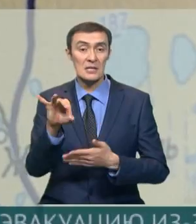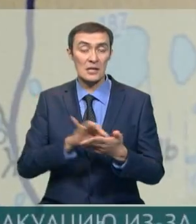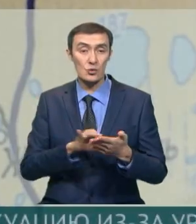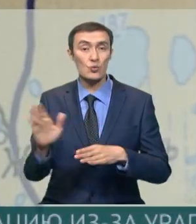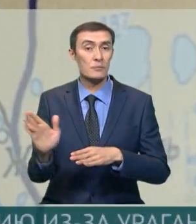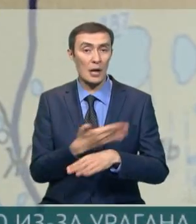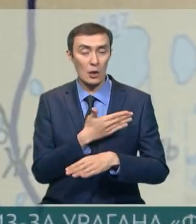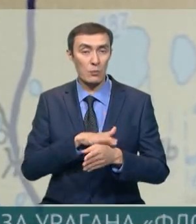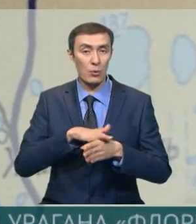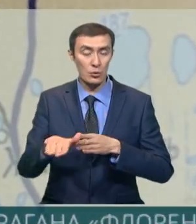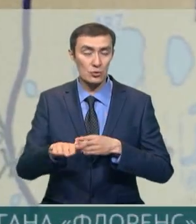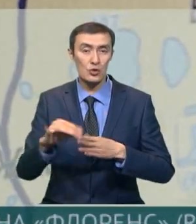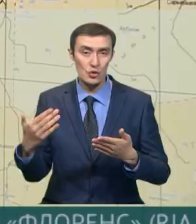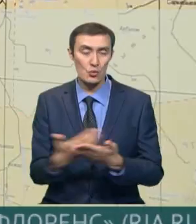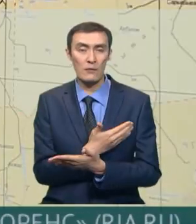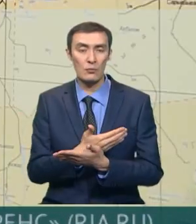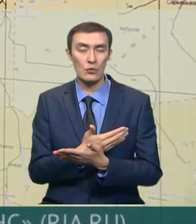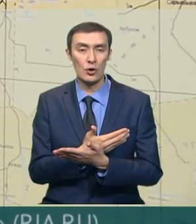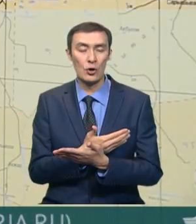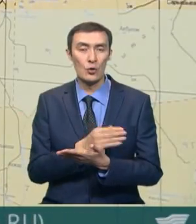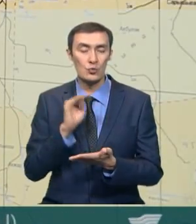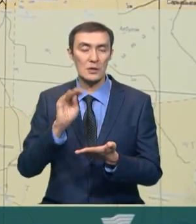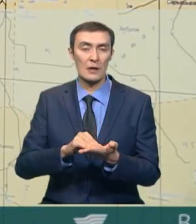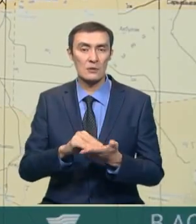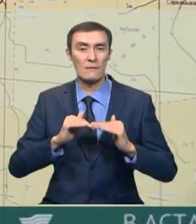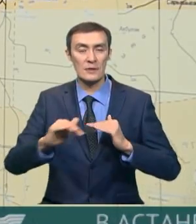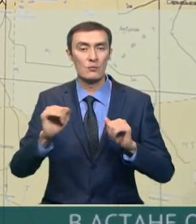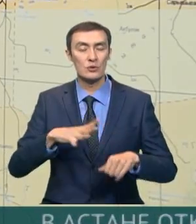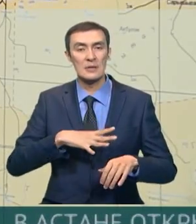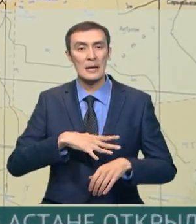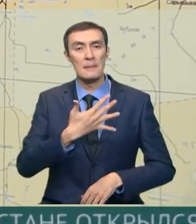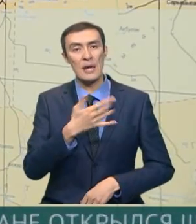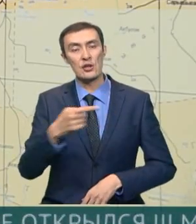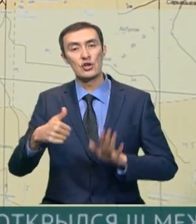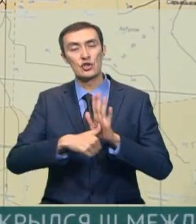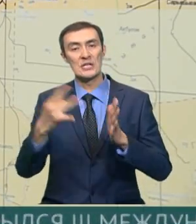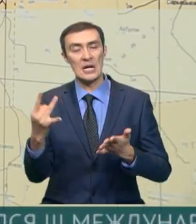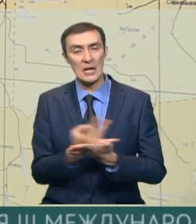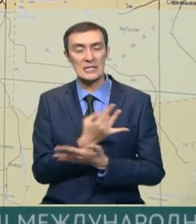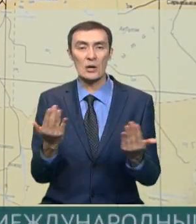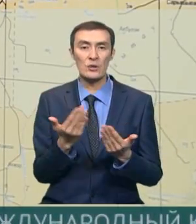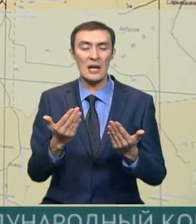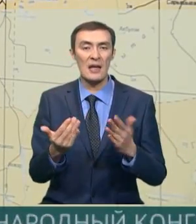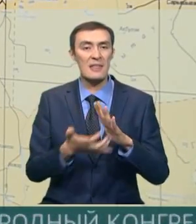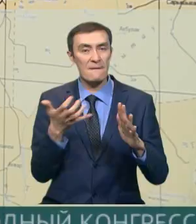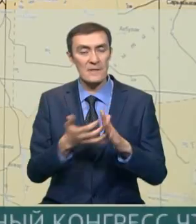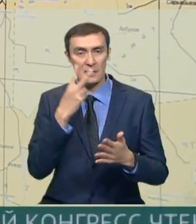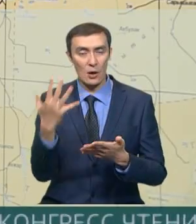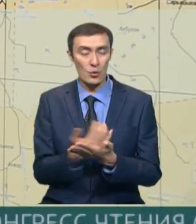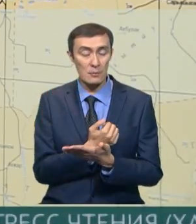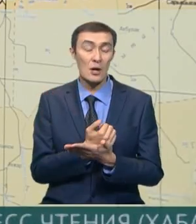вырезают же полностью и по новому кладут. По одному участку может быть там 5-6 раз там какие-то дефекты могут быть, но они в